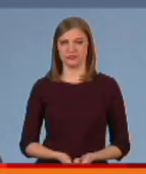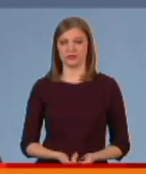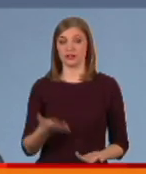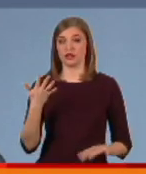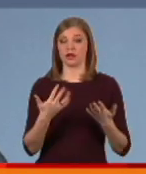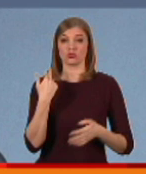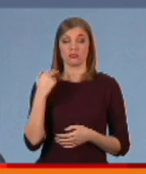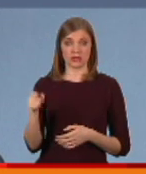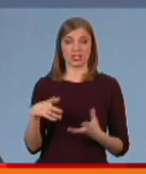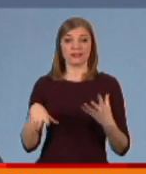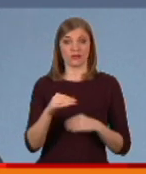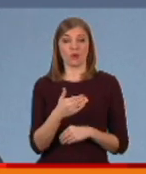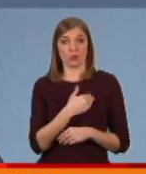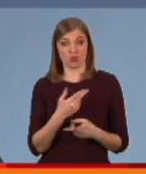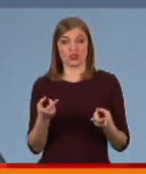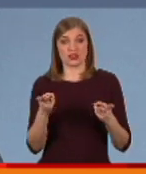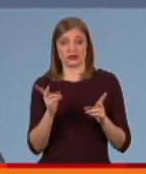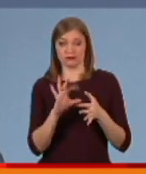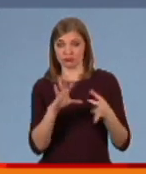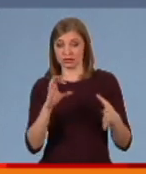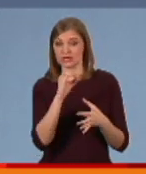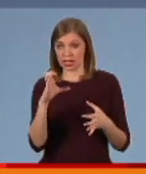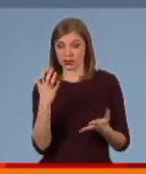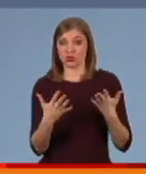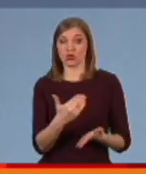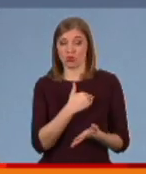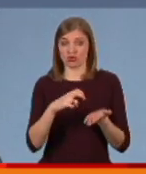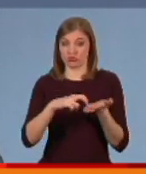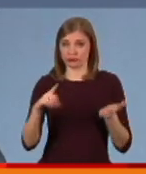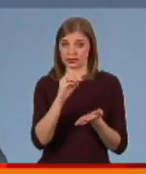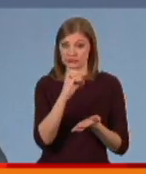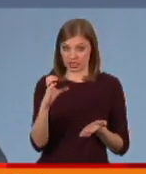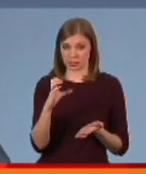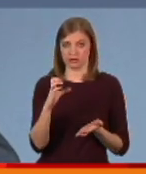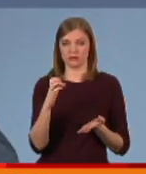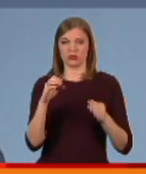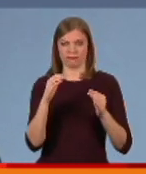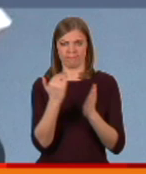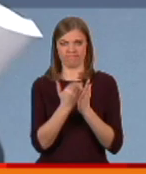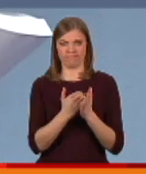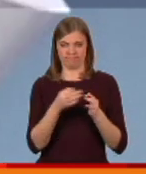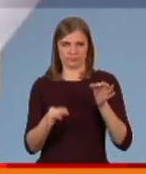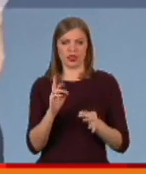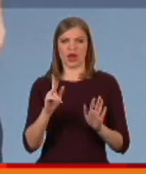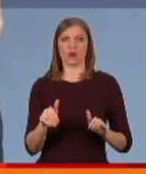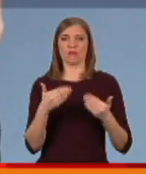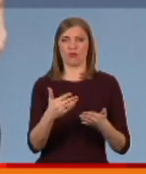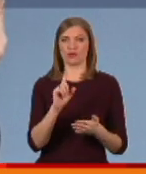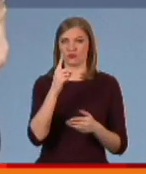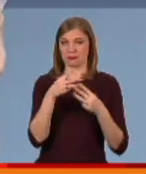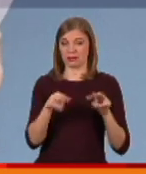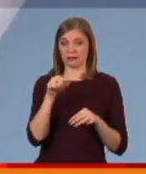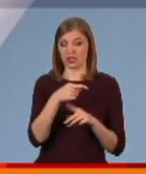Якщо Велика Британія все ще хоче залишити ЄС, і якщо хоче вийти з Євросоюзу впорядковано, як пропонує Тереза Мей, тоді